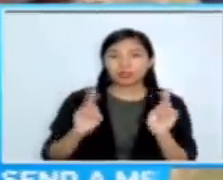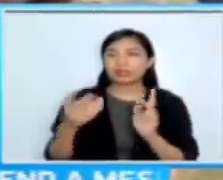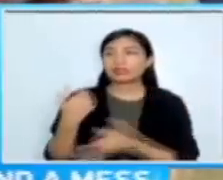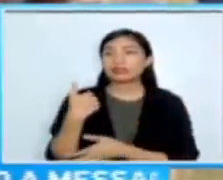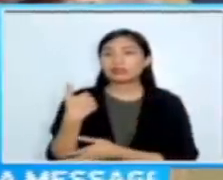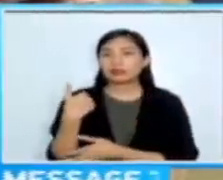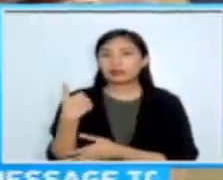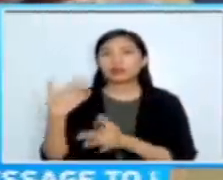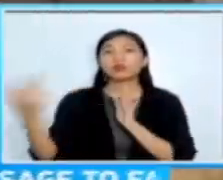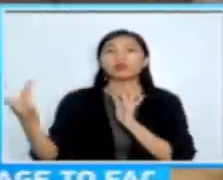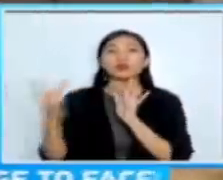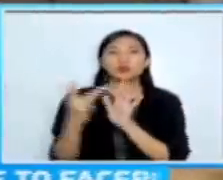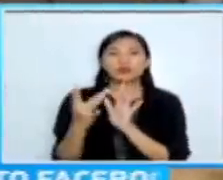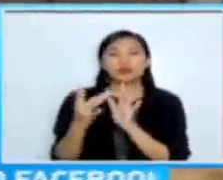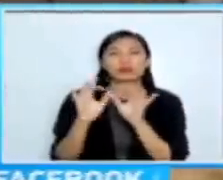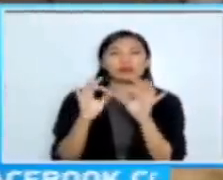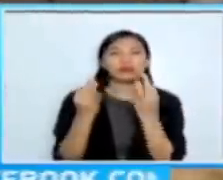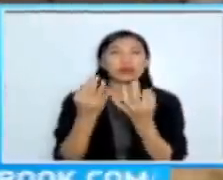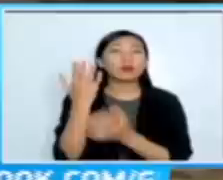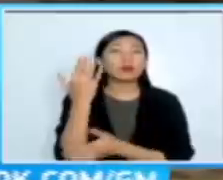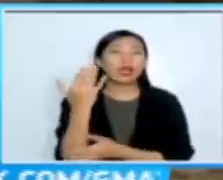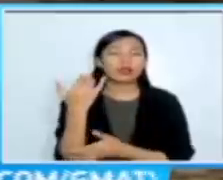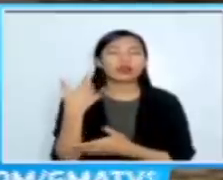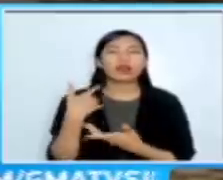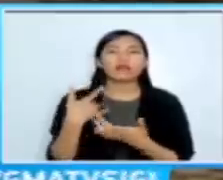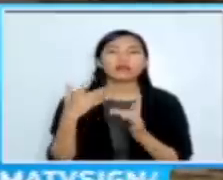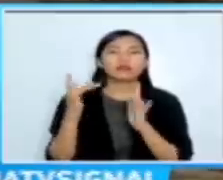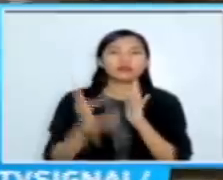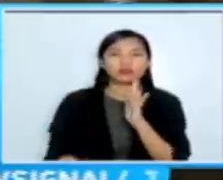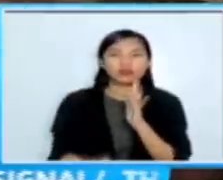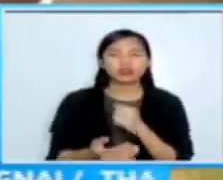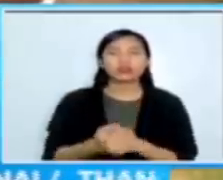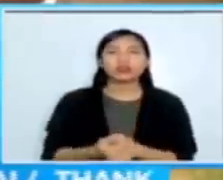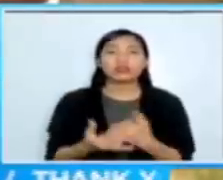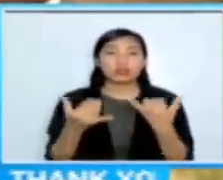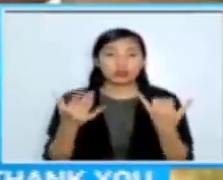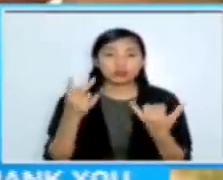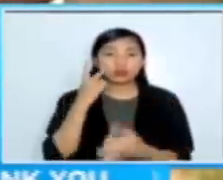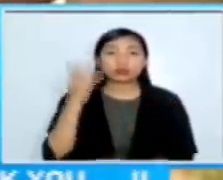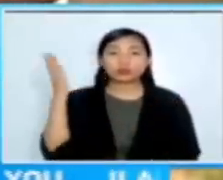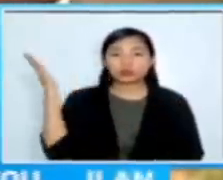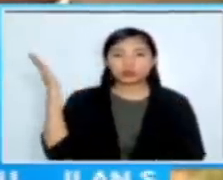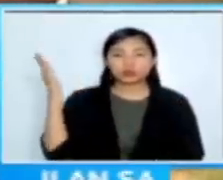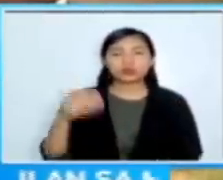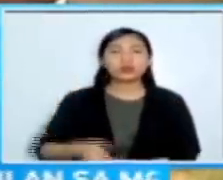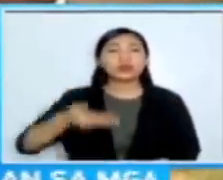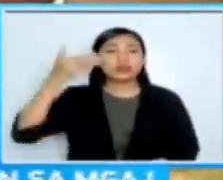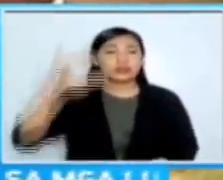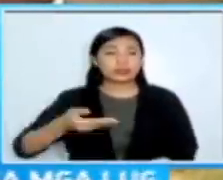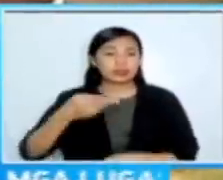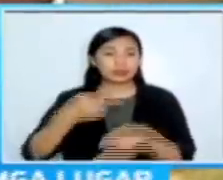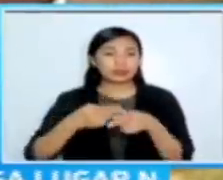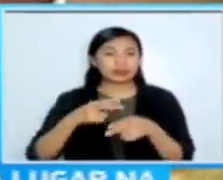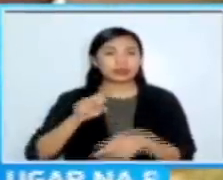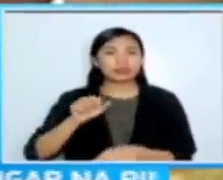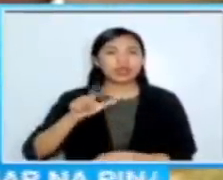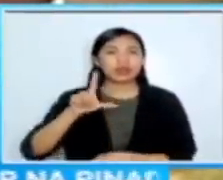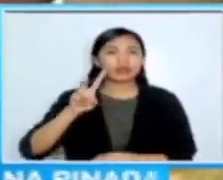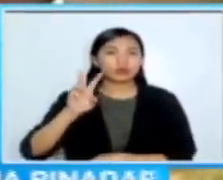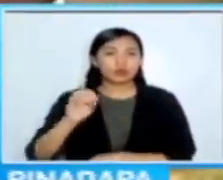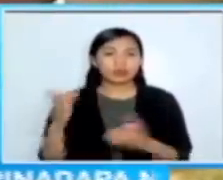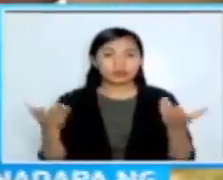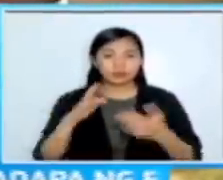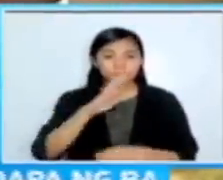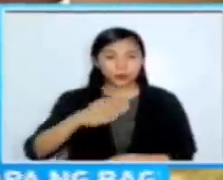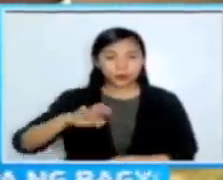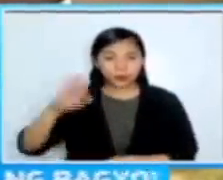ng komunikasyon dahil sa bagyo. Narito ang kanilang panawagan. Opo, si Salvador Olaybara dito sa Bohol. Ako po yung